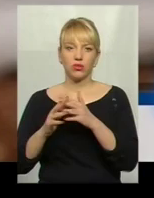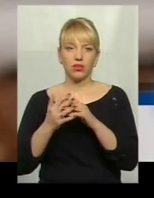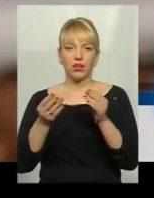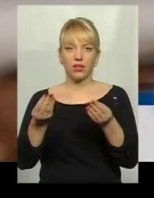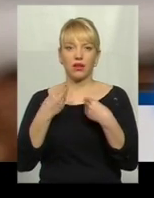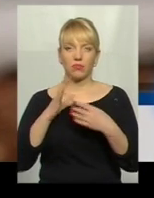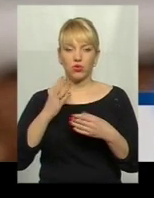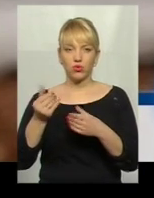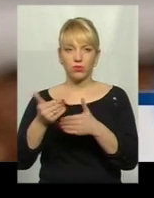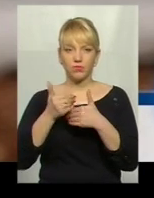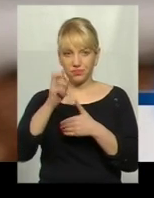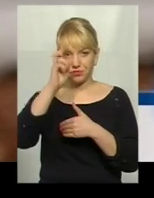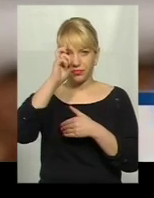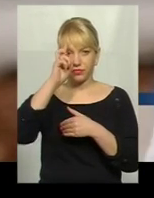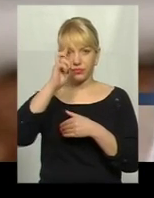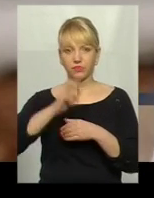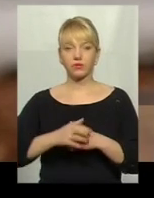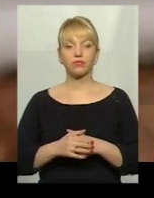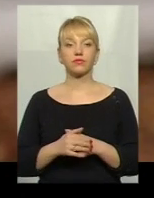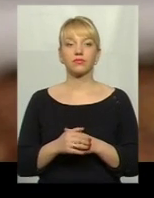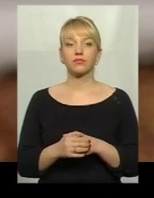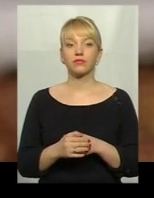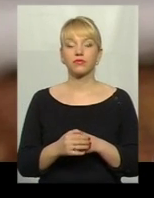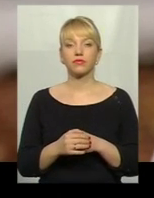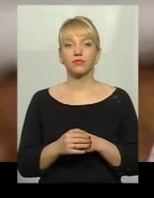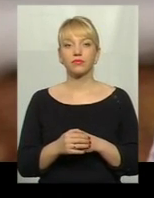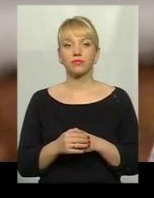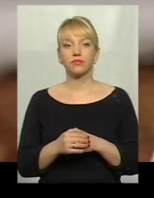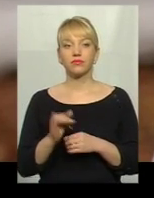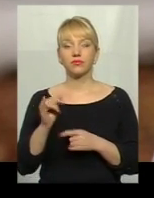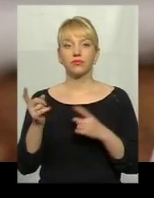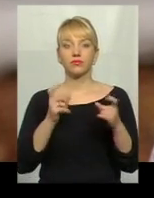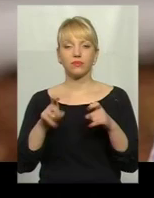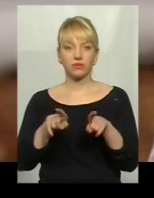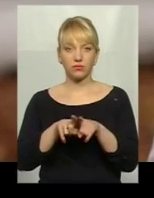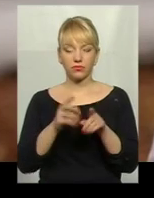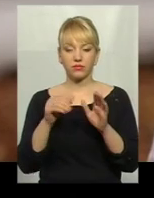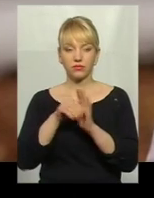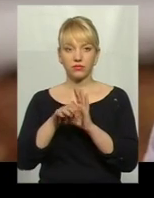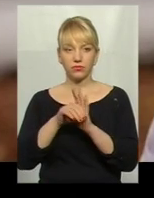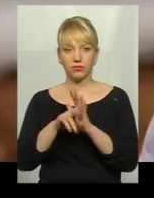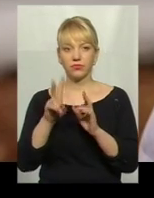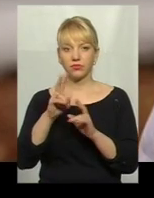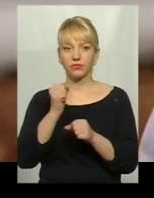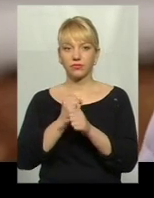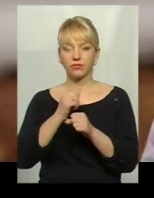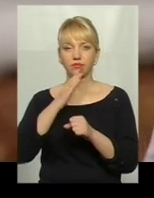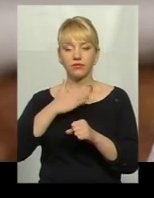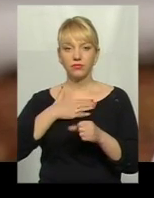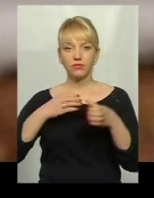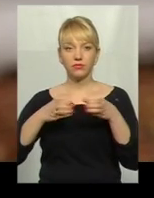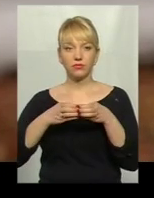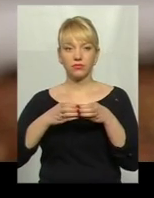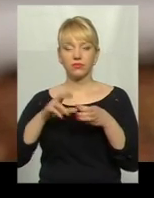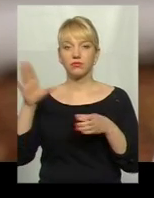дана субвенція державою. І, в принципі, долучилися також дуже інвестори, наші, які працюють в нашій громаді.